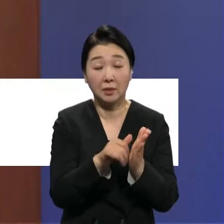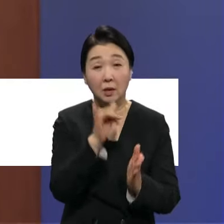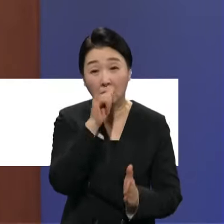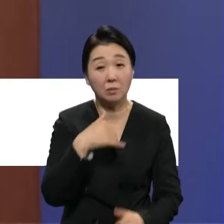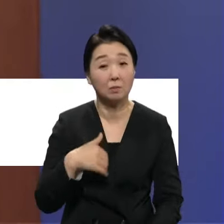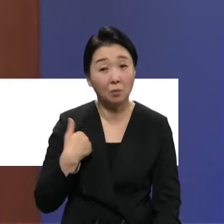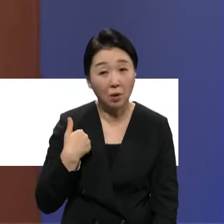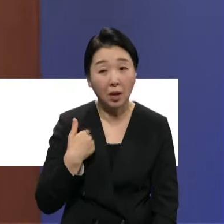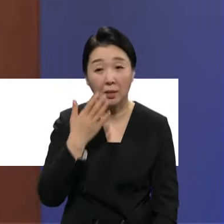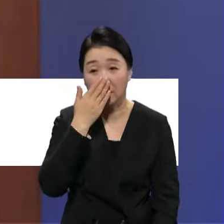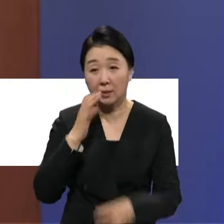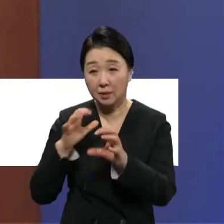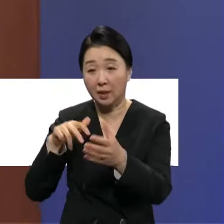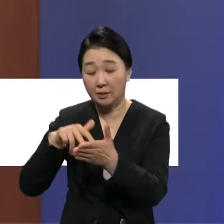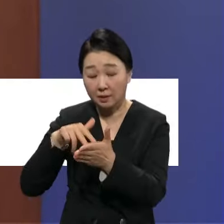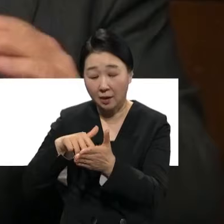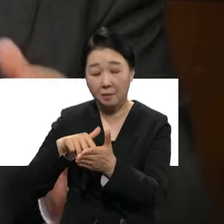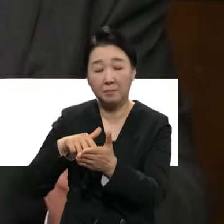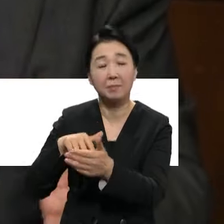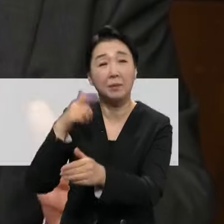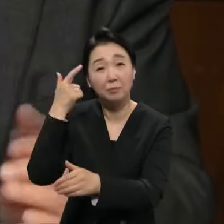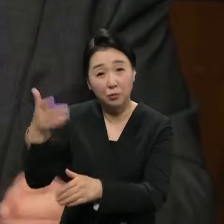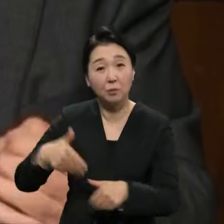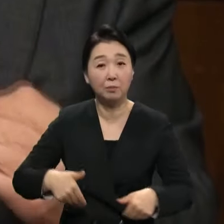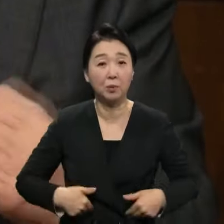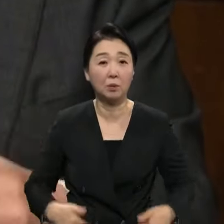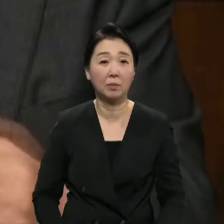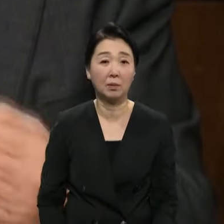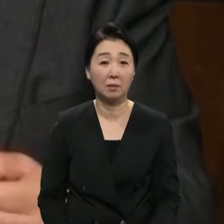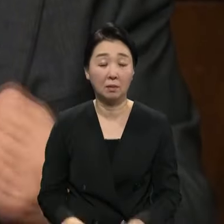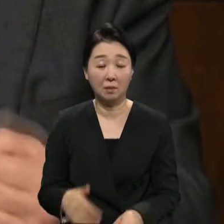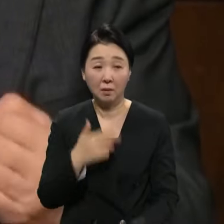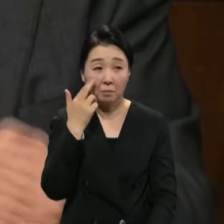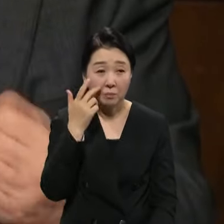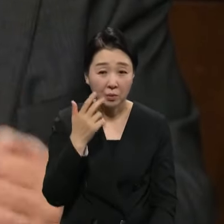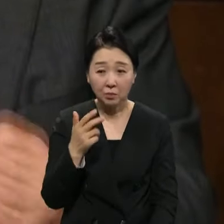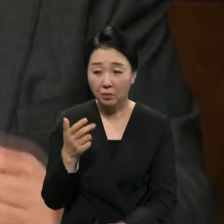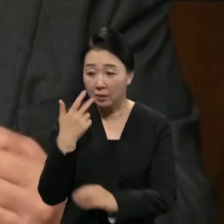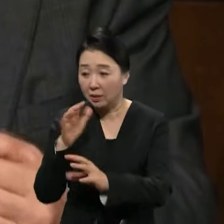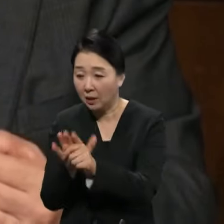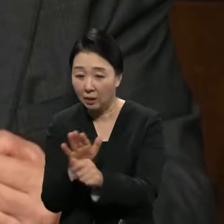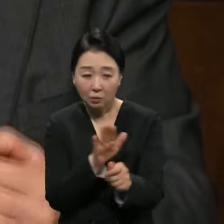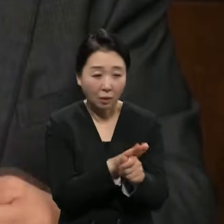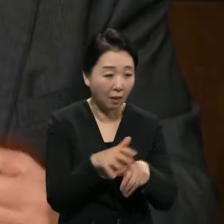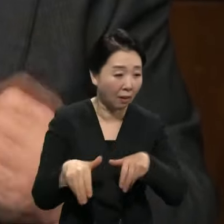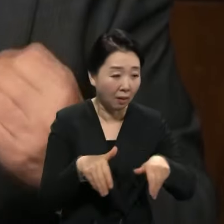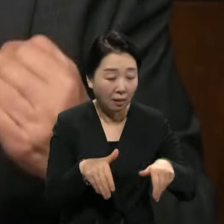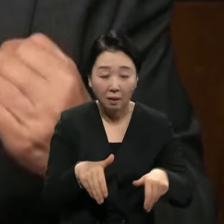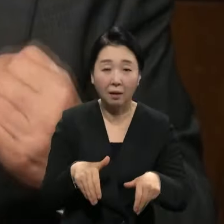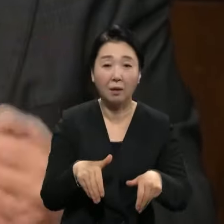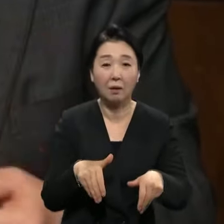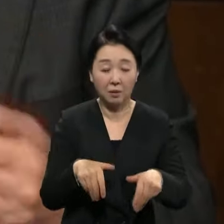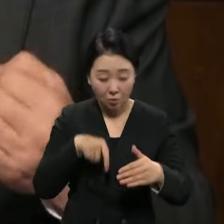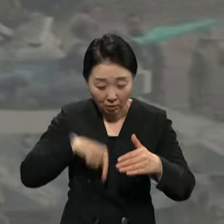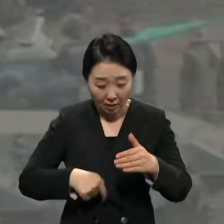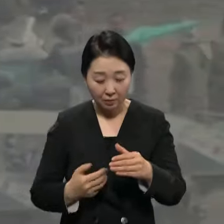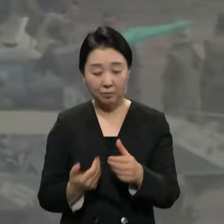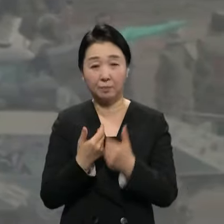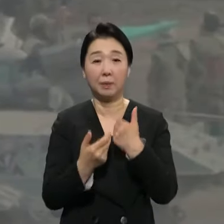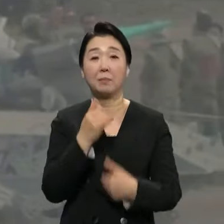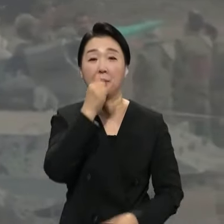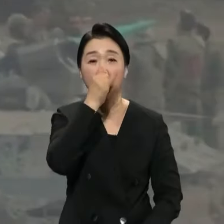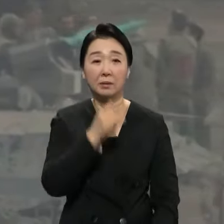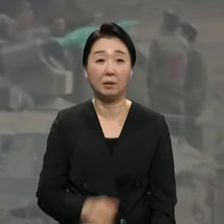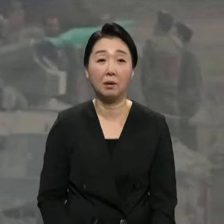have to refer you to the Israelis to speak to that. 갈팡질팡하는 미국의 이스라엘 정책에 내부 반발도 커지는 모양새입니다.